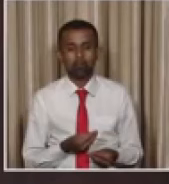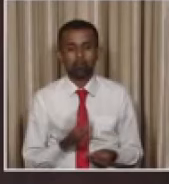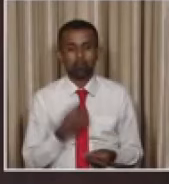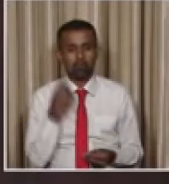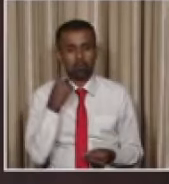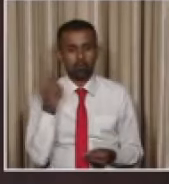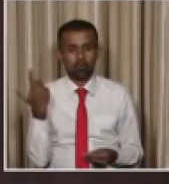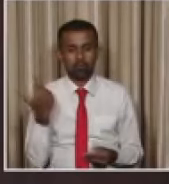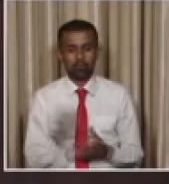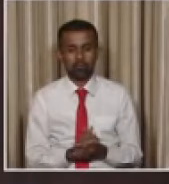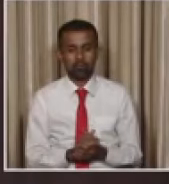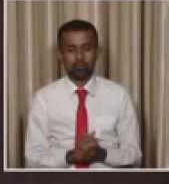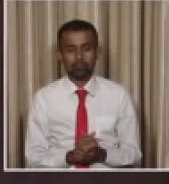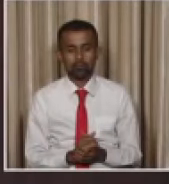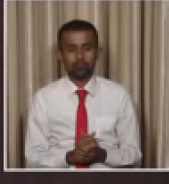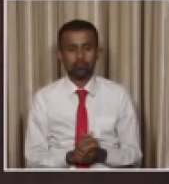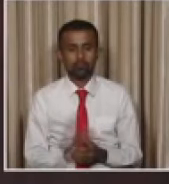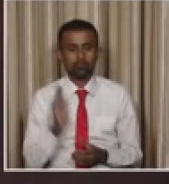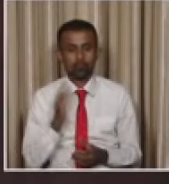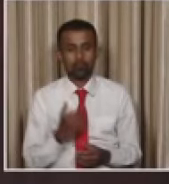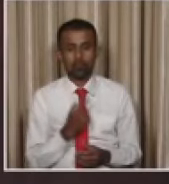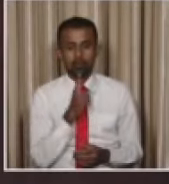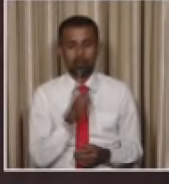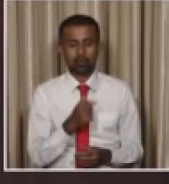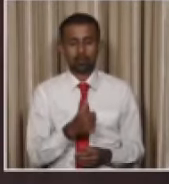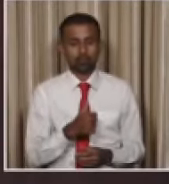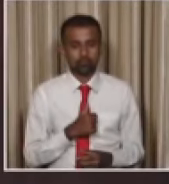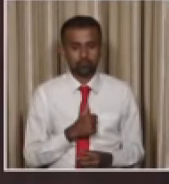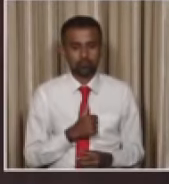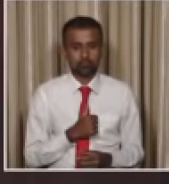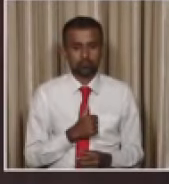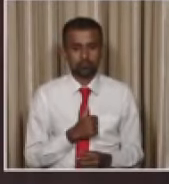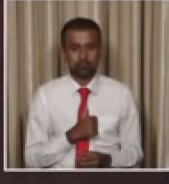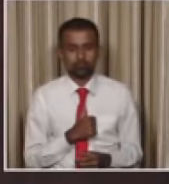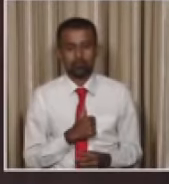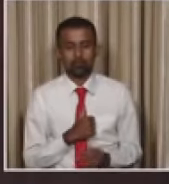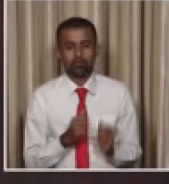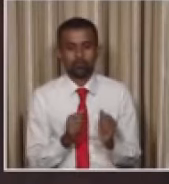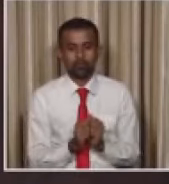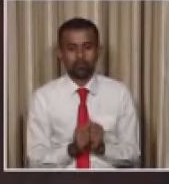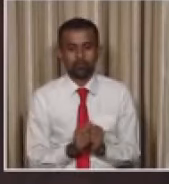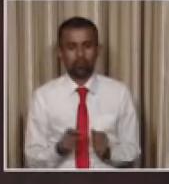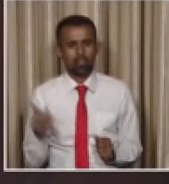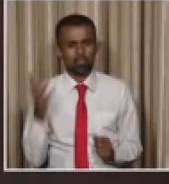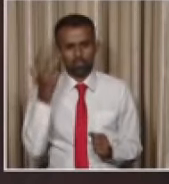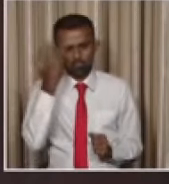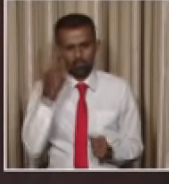Pidanine. The Evaki Visheshim Mankian Kamati may Karne take a Gatta Madama made Davas Ganak, make